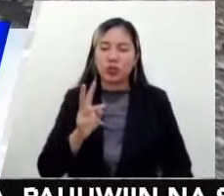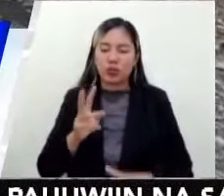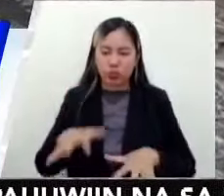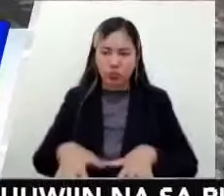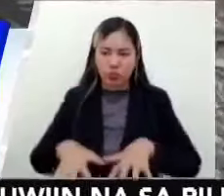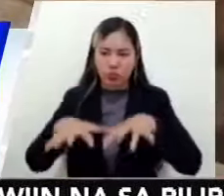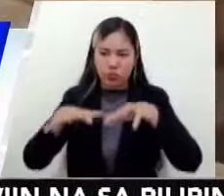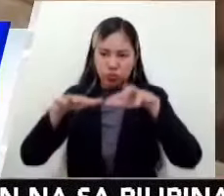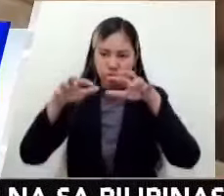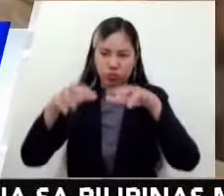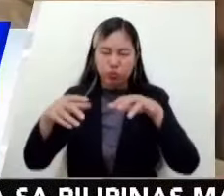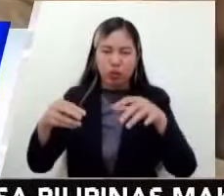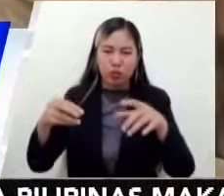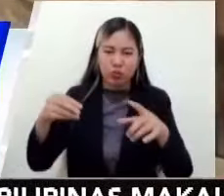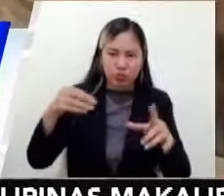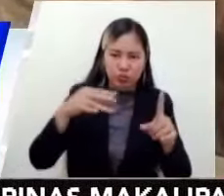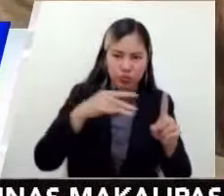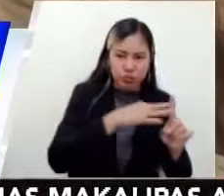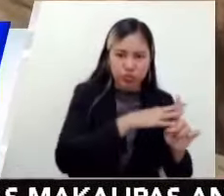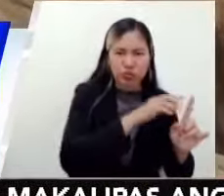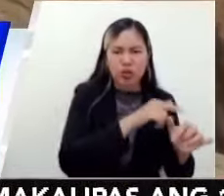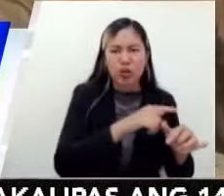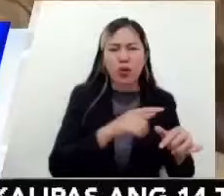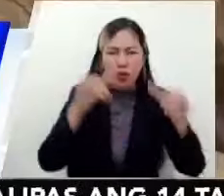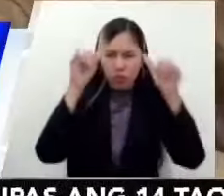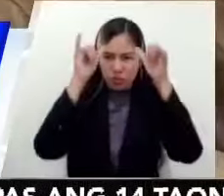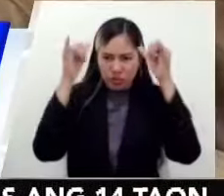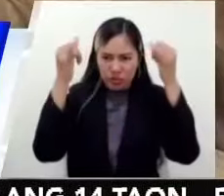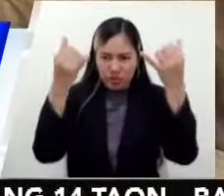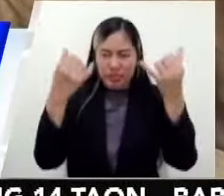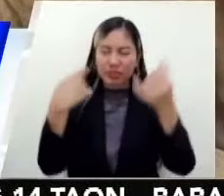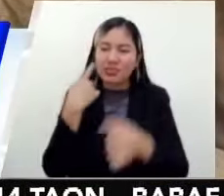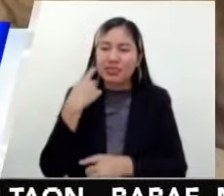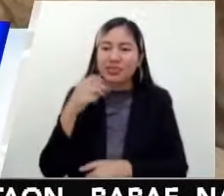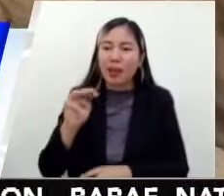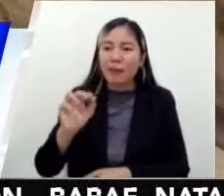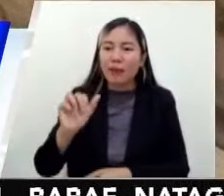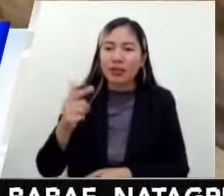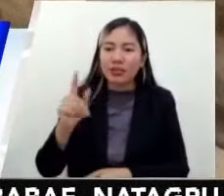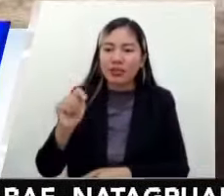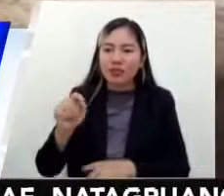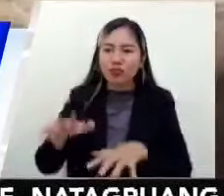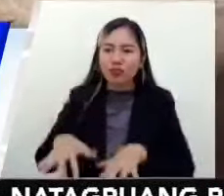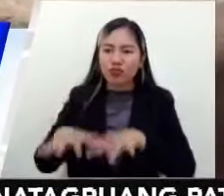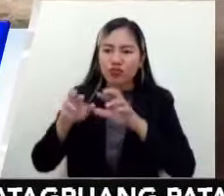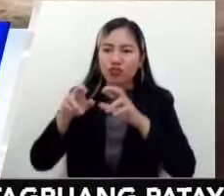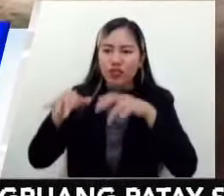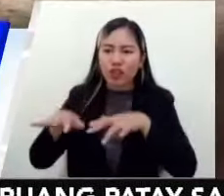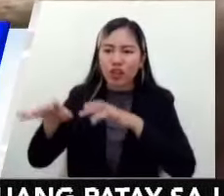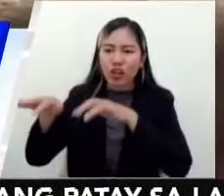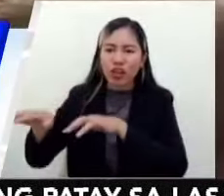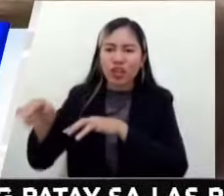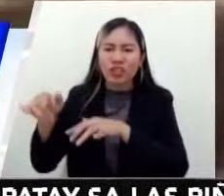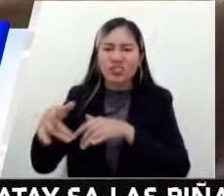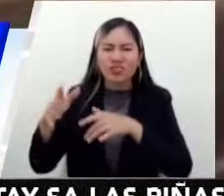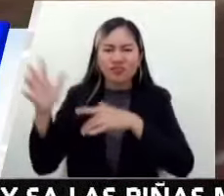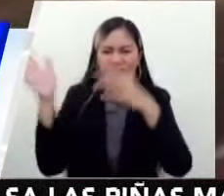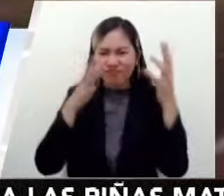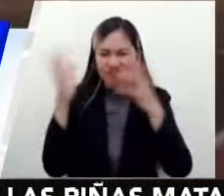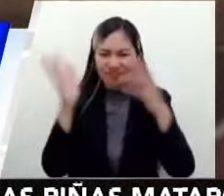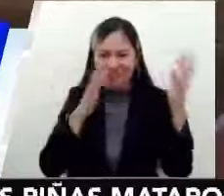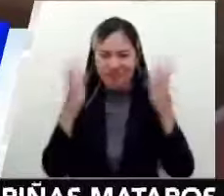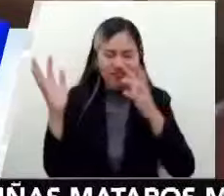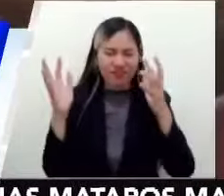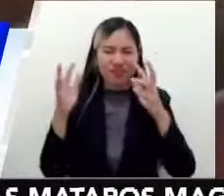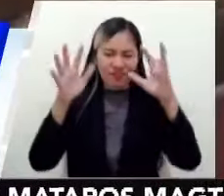baka. Kasunod iyan ng pagtas ng tubig sa Magat River dahil sa pananalasa ng bagyong Pepito. Hiling na mga naapektuhan ng bagyo